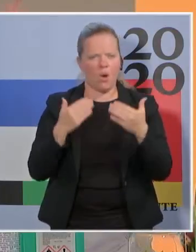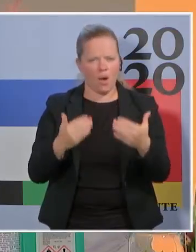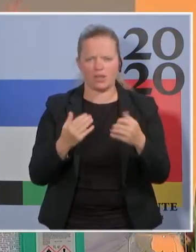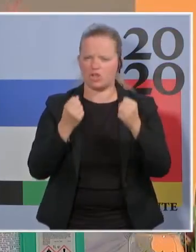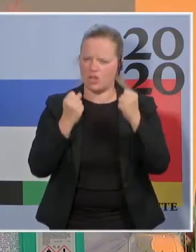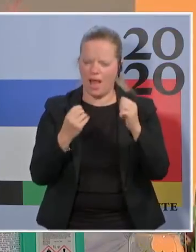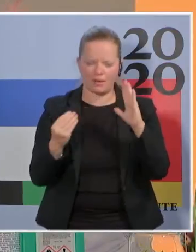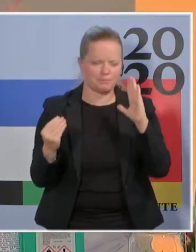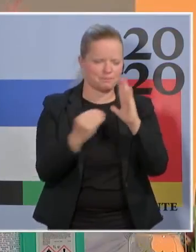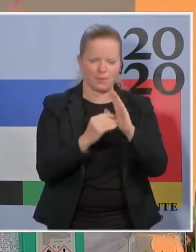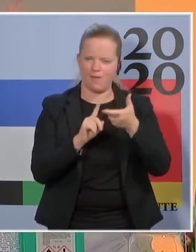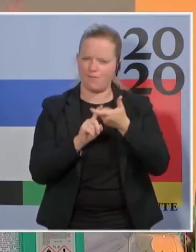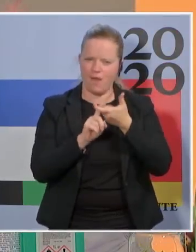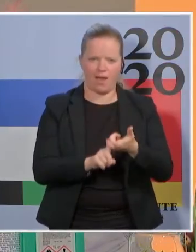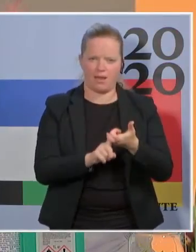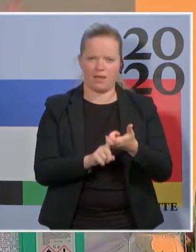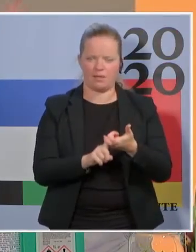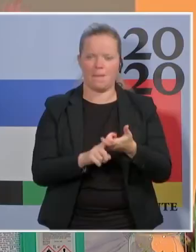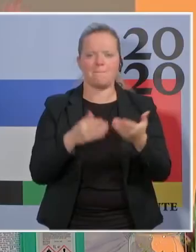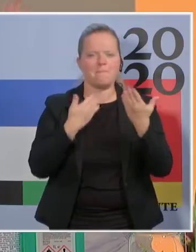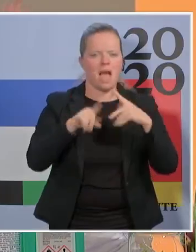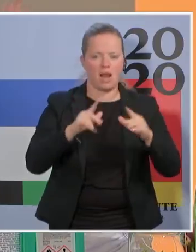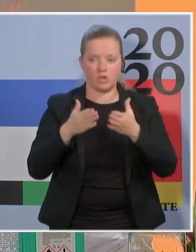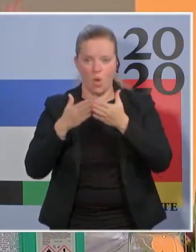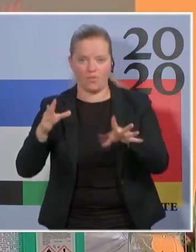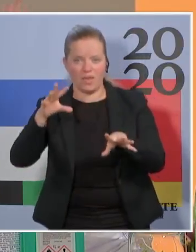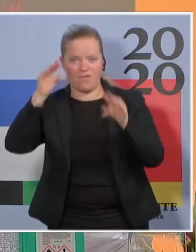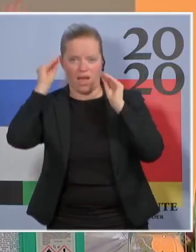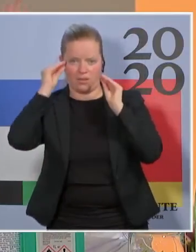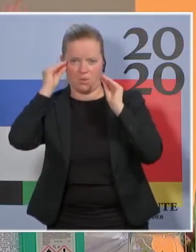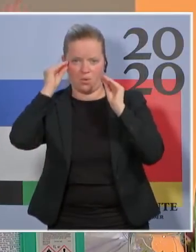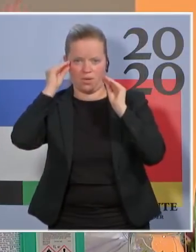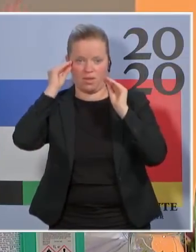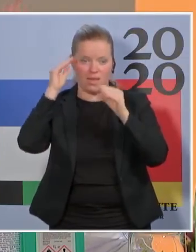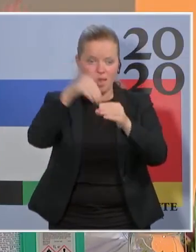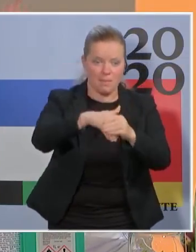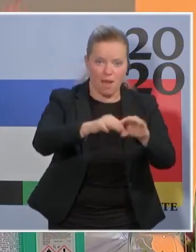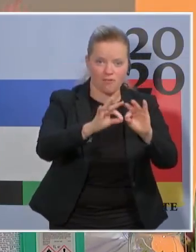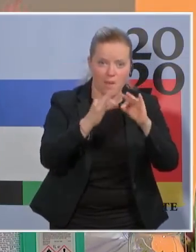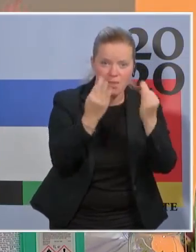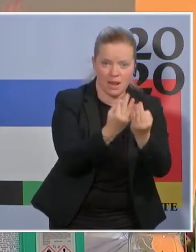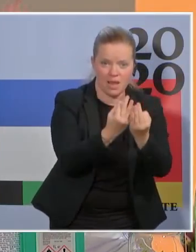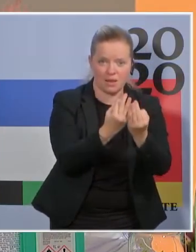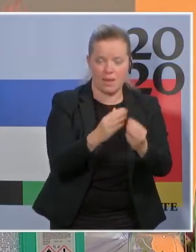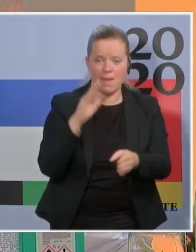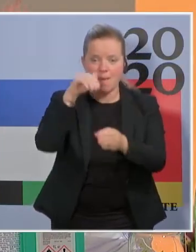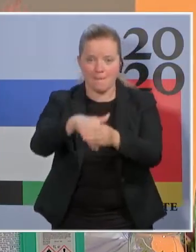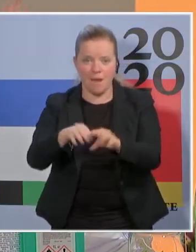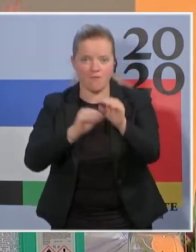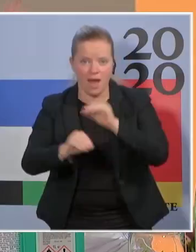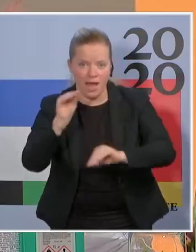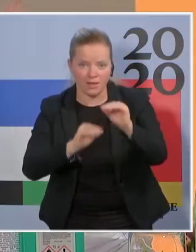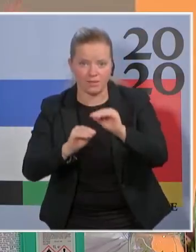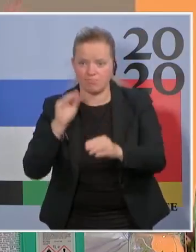verankert ist, als wir es öffentlich wahrnehmen, in unseren Familien, in unseren Vereinen, in